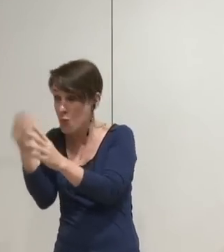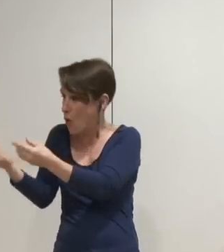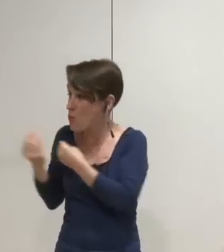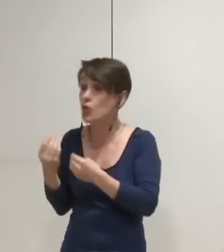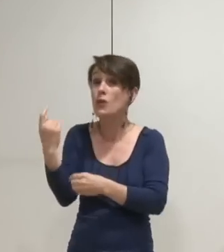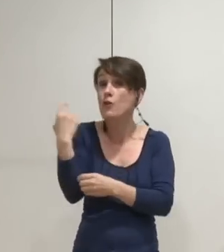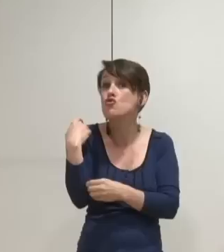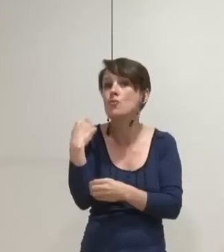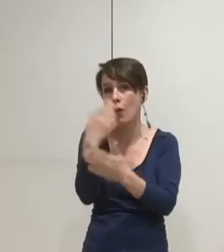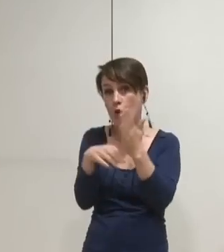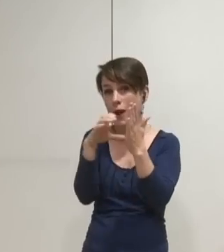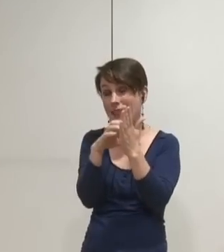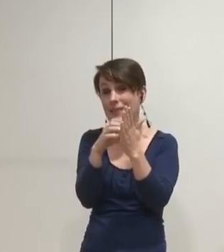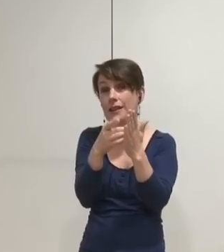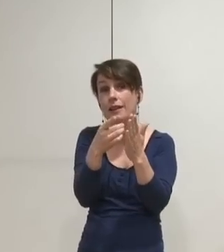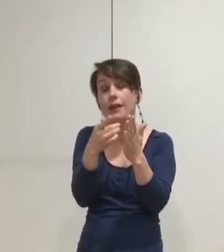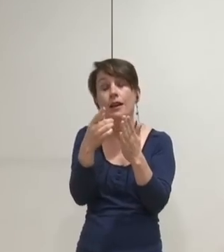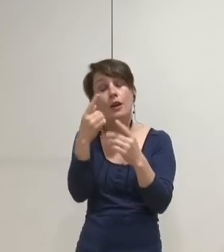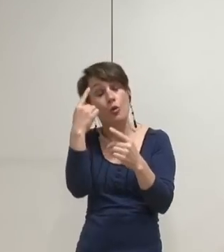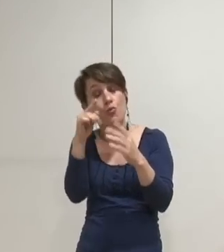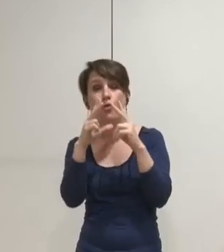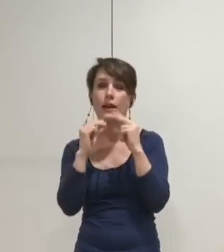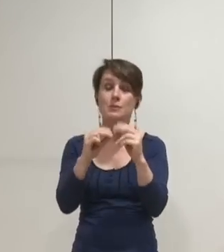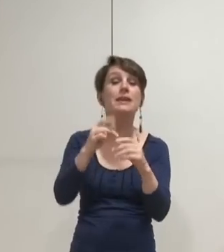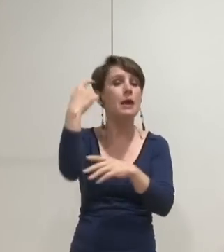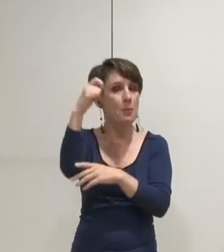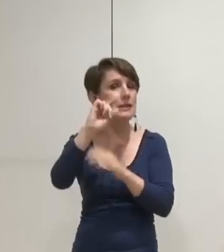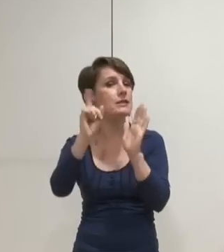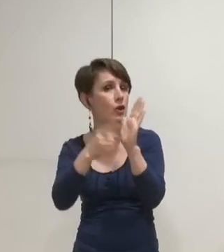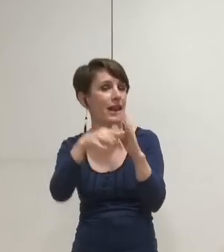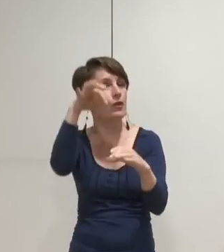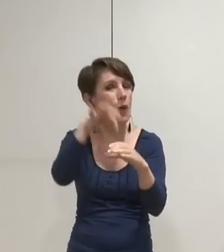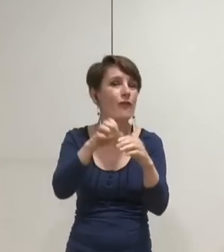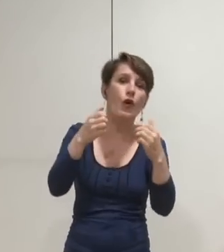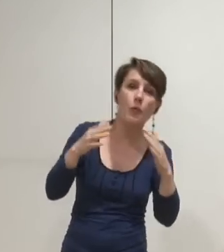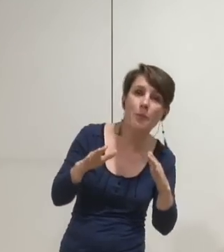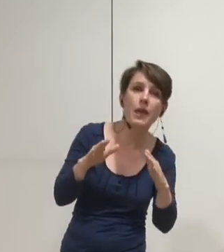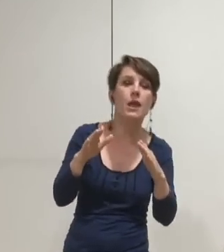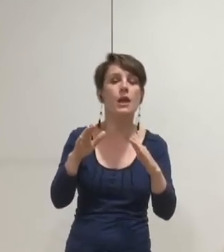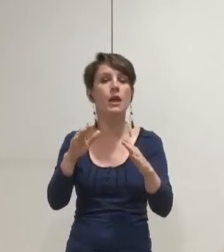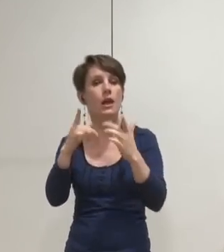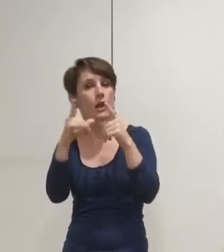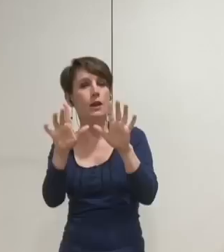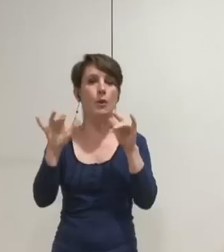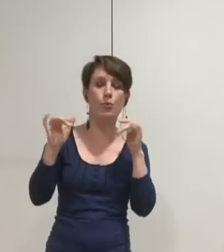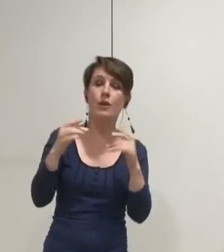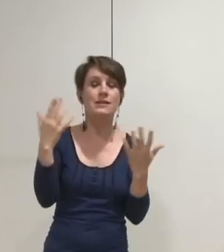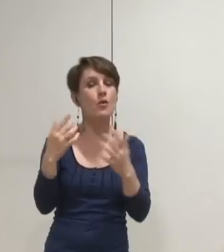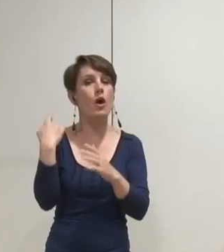président peut voter mais ça son vote pourrait laisser entendre que donc c'est l'article 15